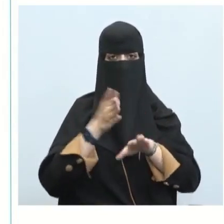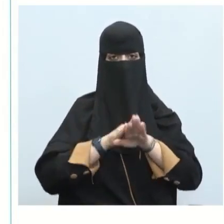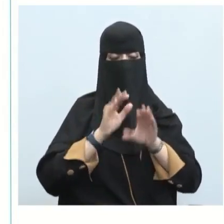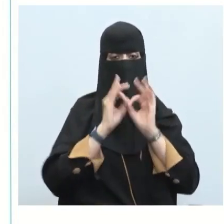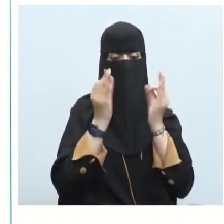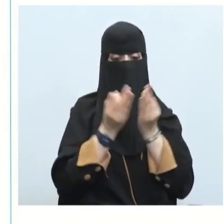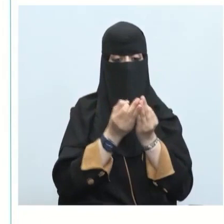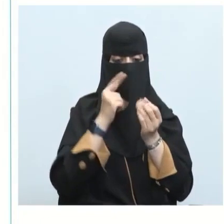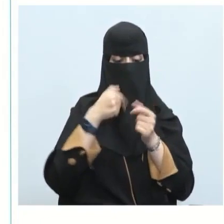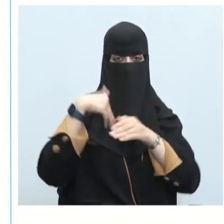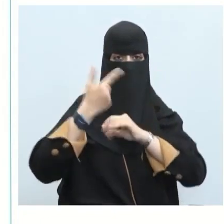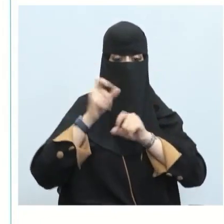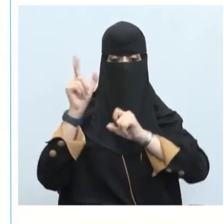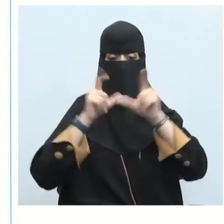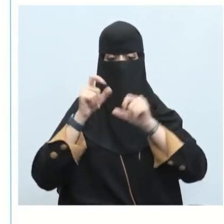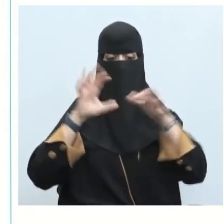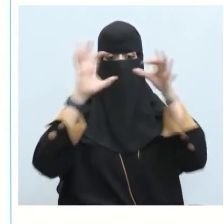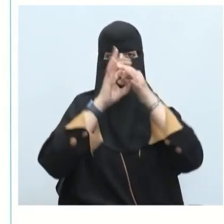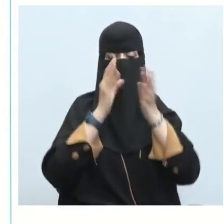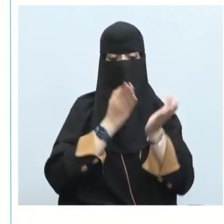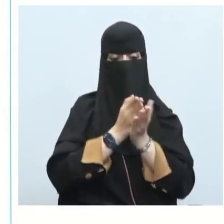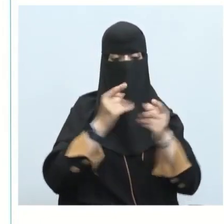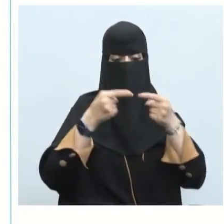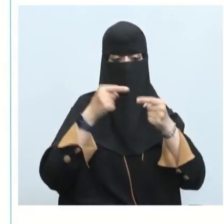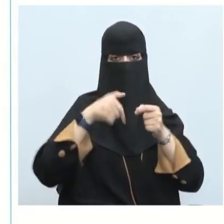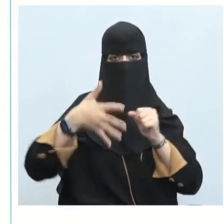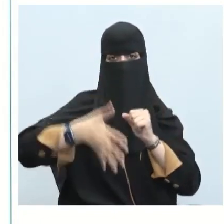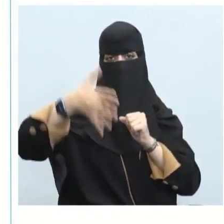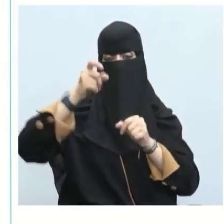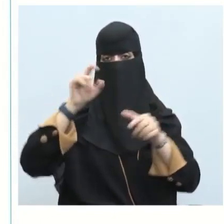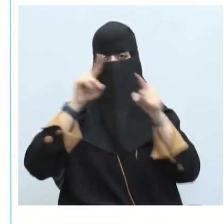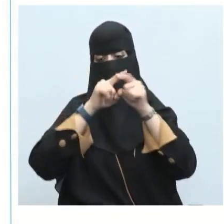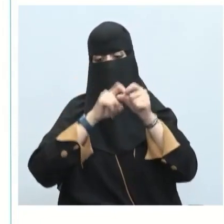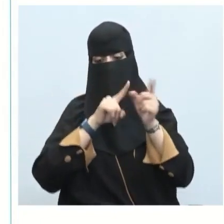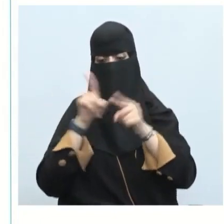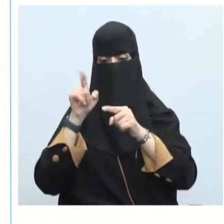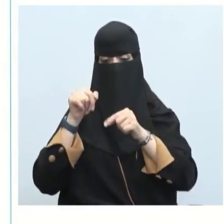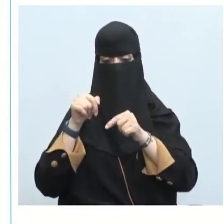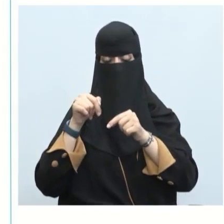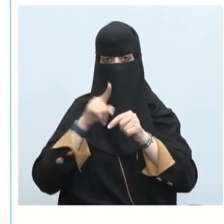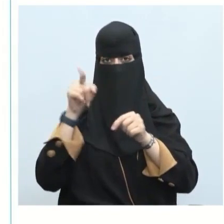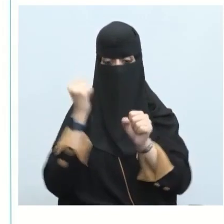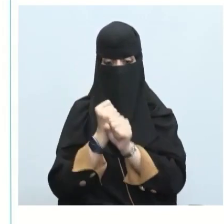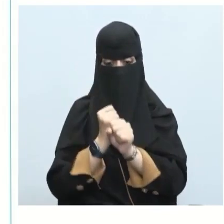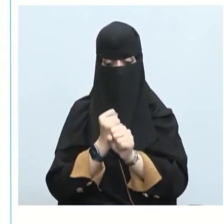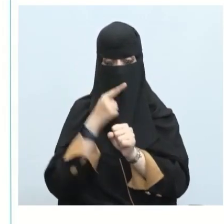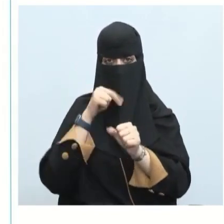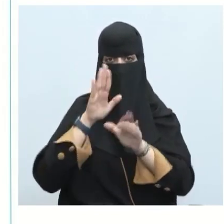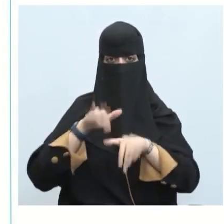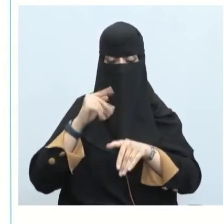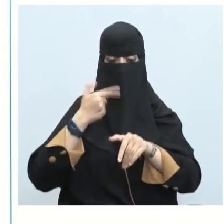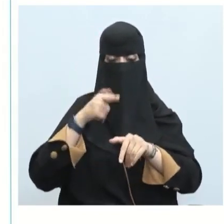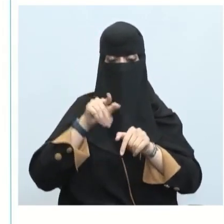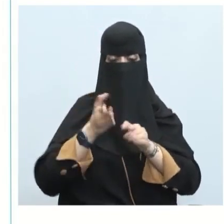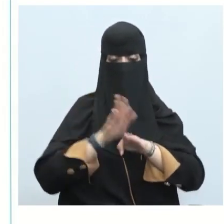مجتمعات عبر الانترنت مرتبطه بالمجال الذي تنتمي اليه الذي ينتمي اليه عملك ثم